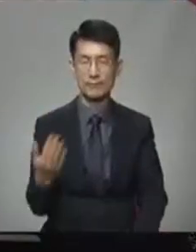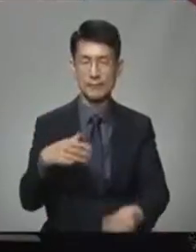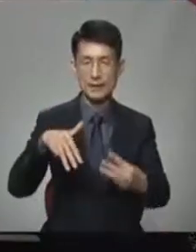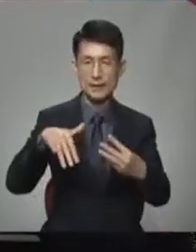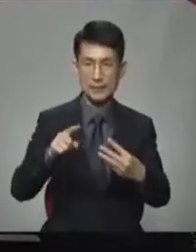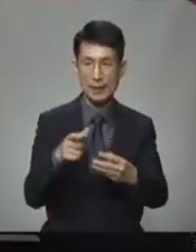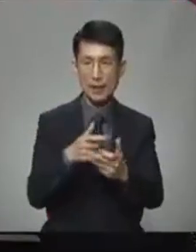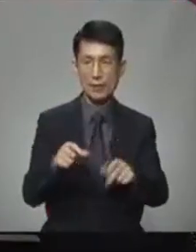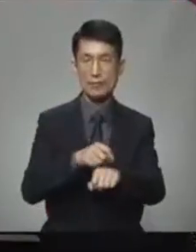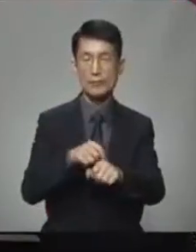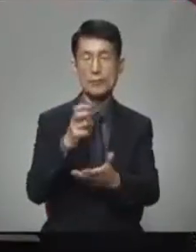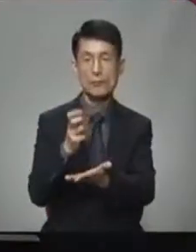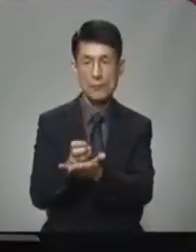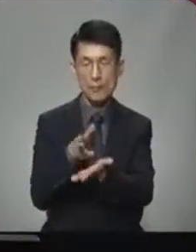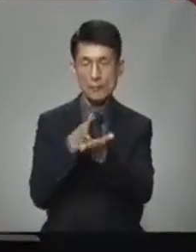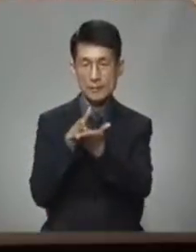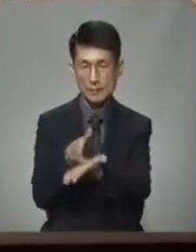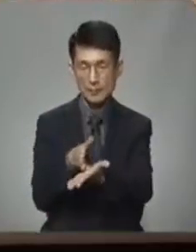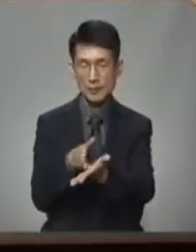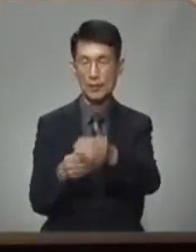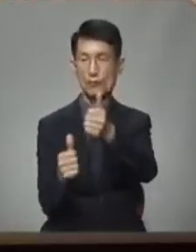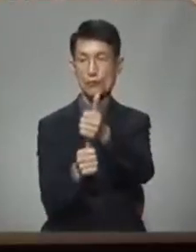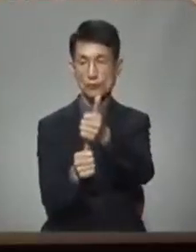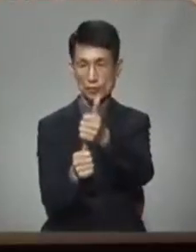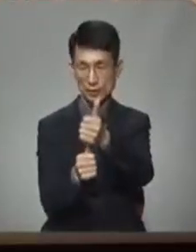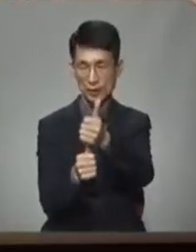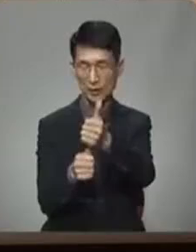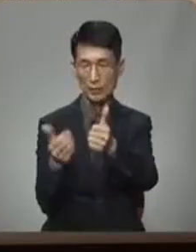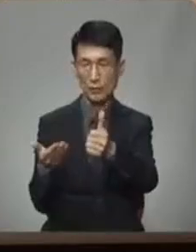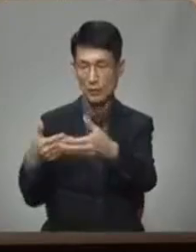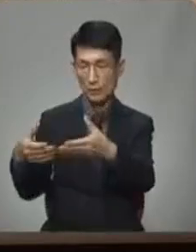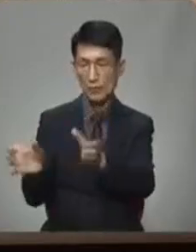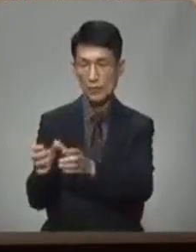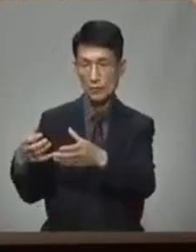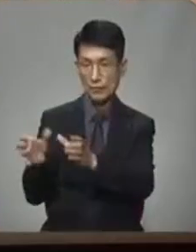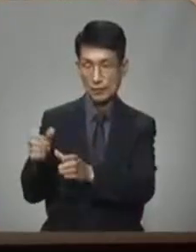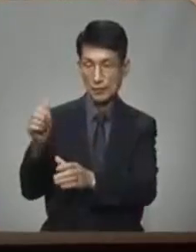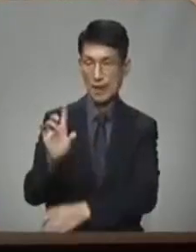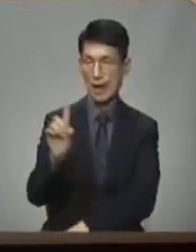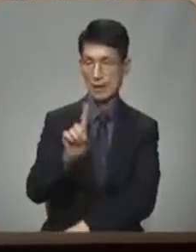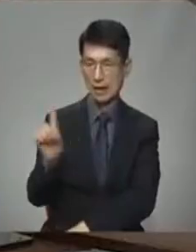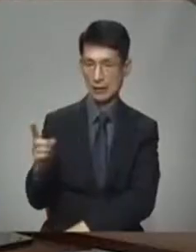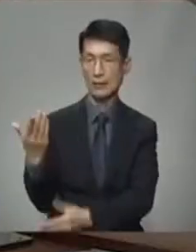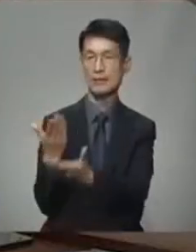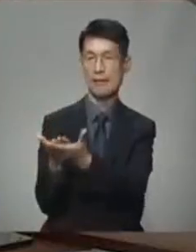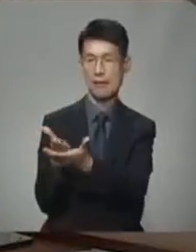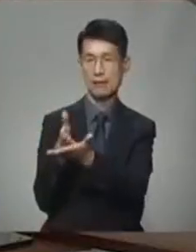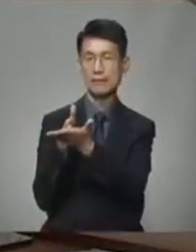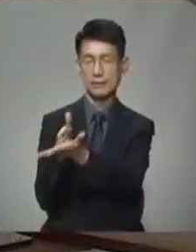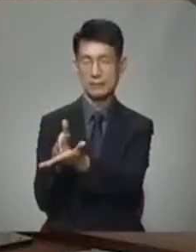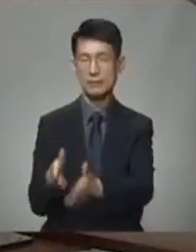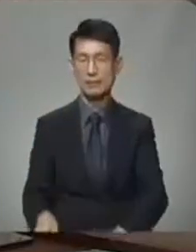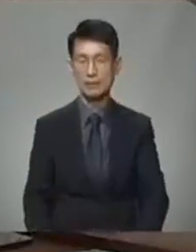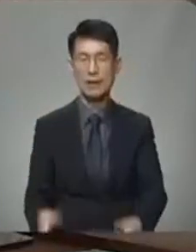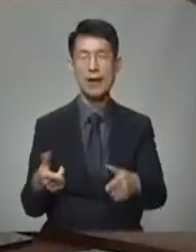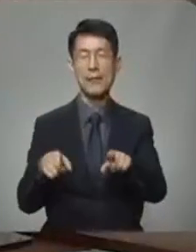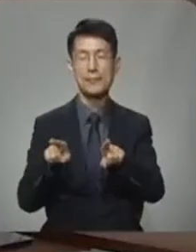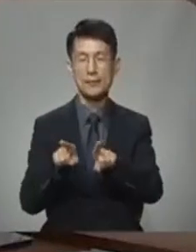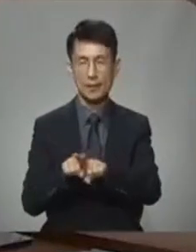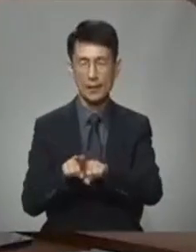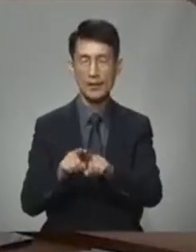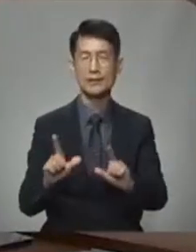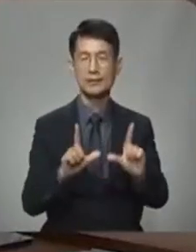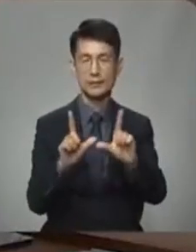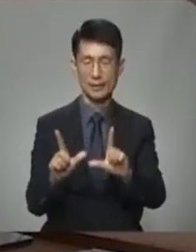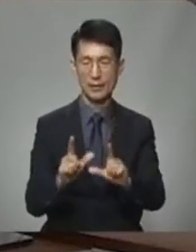등을 거론하며 부장과 상임위원장 자리를 각각 하나씩 요구하고 있습니다 상생 협치이 배려